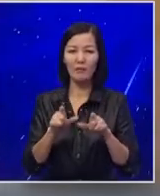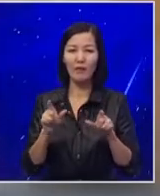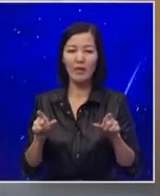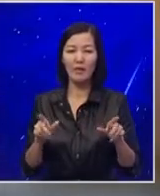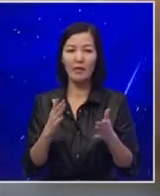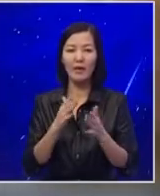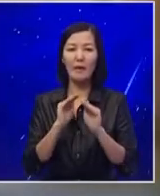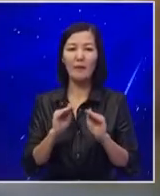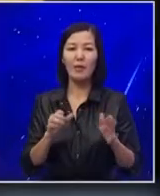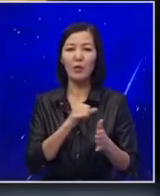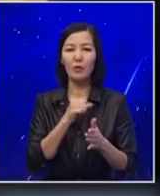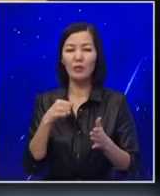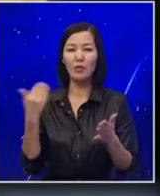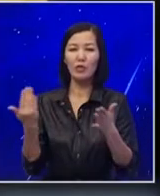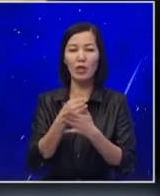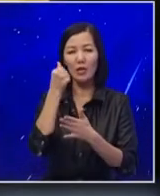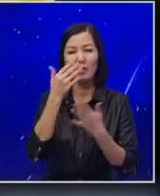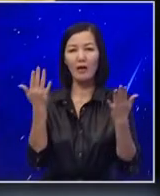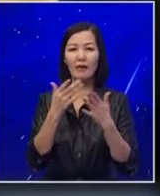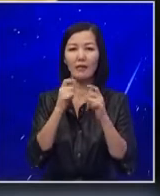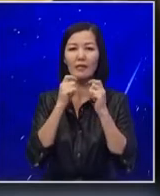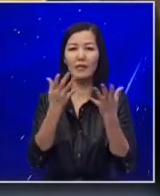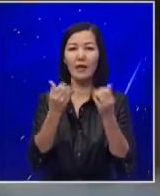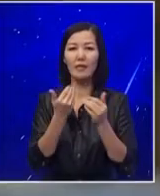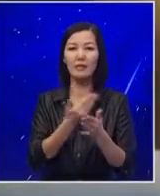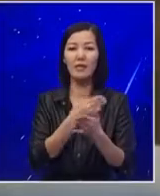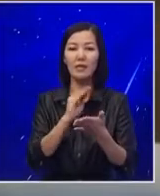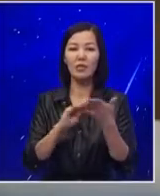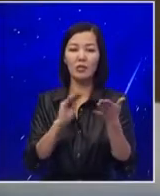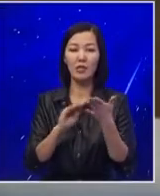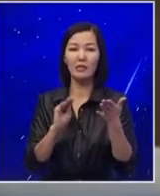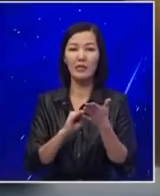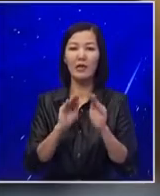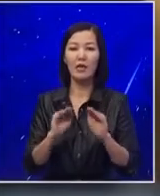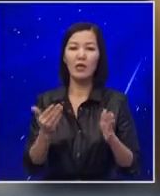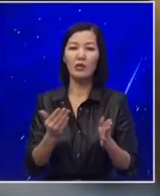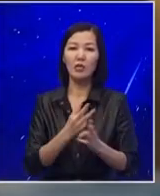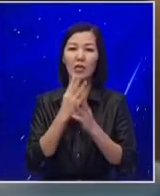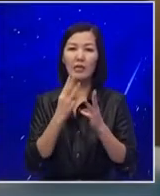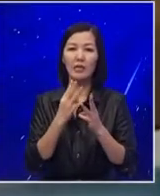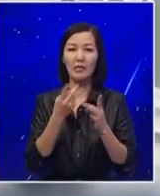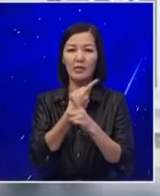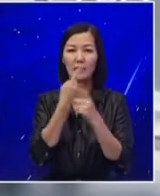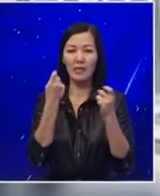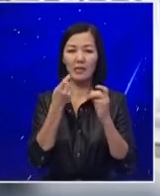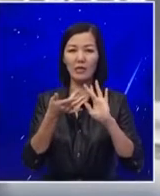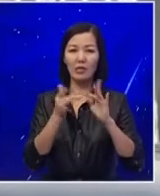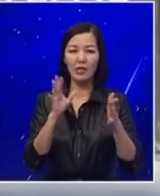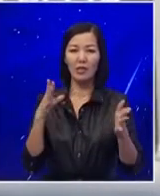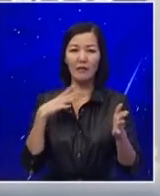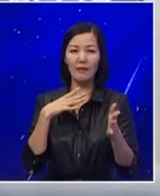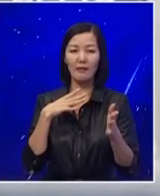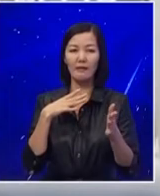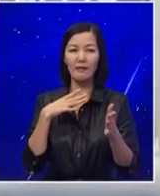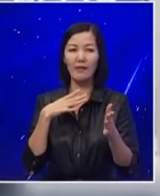Онда бүлдіршіндер өздерінің жаңа жылға қандай сыйлық алғысы келетінін айтады. Кішкентайлардың сұранысы арнайы сайтта жарияланады. Сауап іздеген жандар